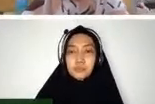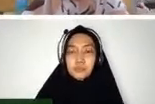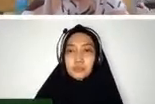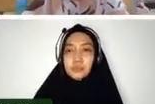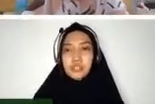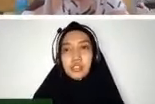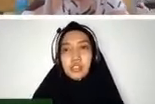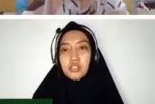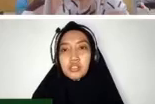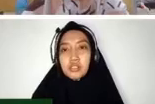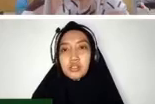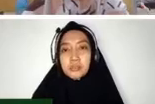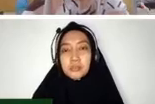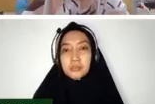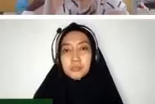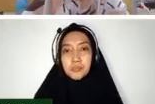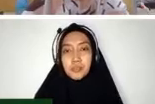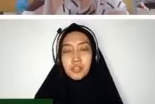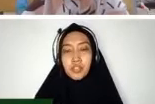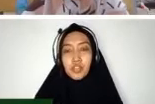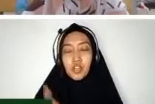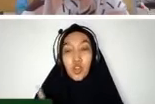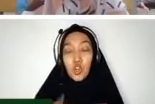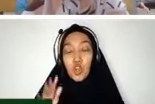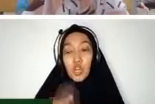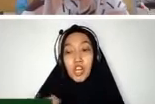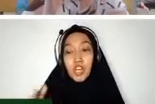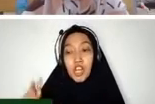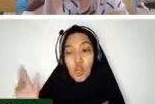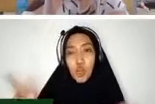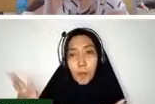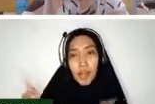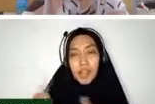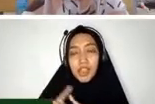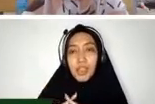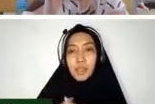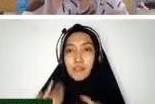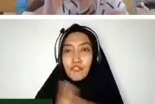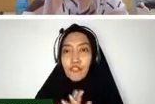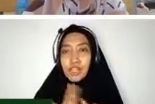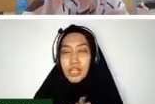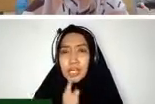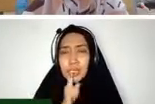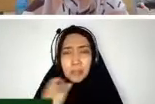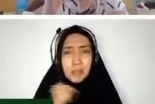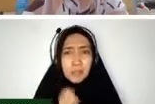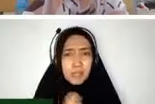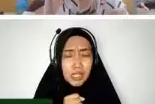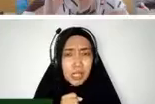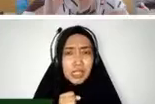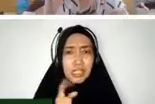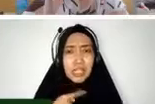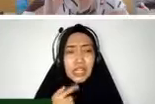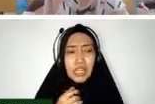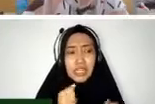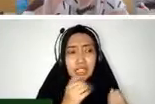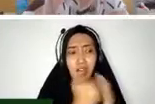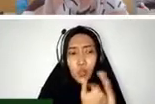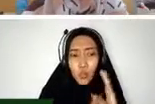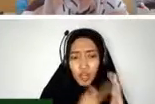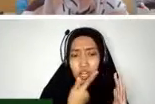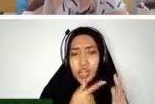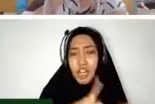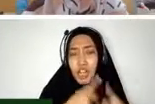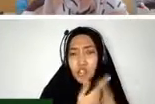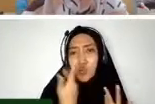Kemudian bisa juga kalau memang anak-anaknya itu memang normal tapi pada kenyataannya tidak bisa diam, kan kita di awal sudah ada kesepakatan yang kita buat gitu kan,